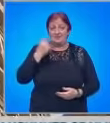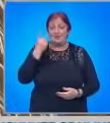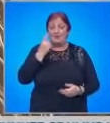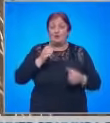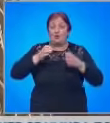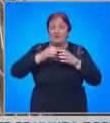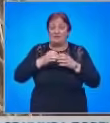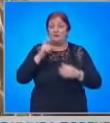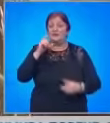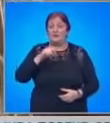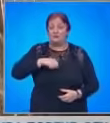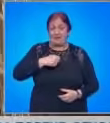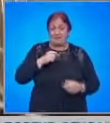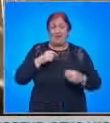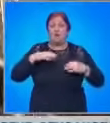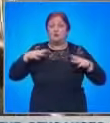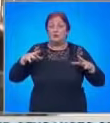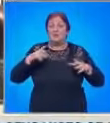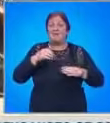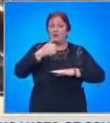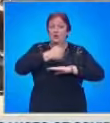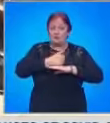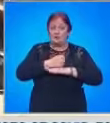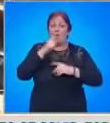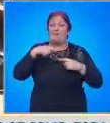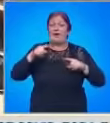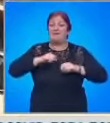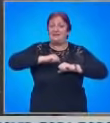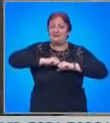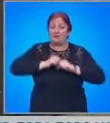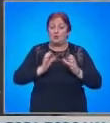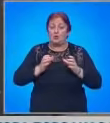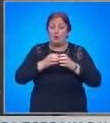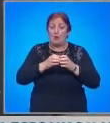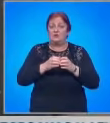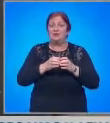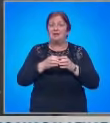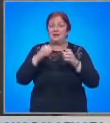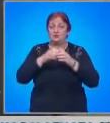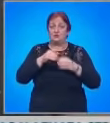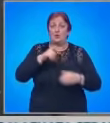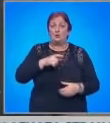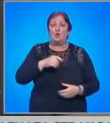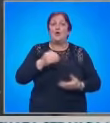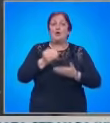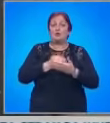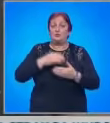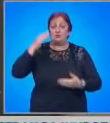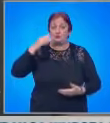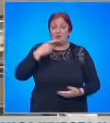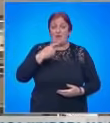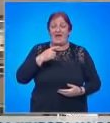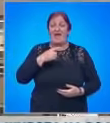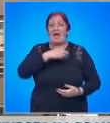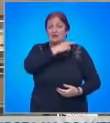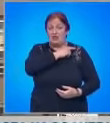първото правителство на Стефан Янев е освобождавал от постовете им управители и директорски бордове на дружества, на които икономическото министерство е